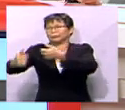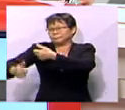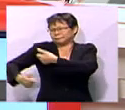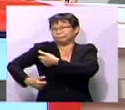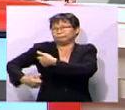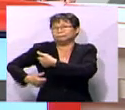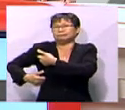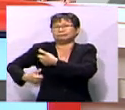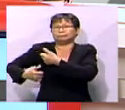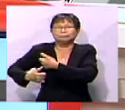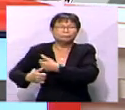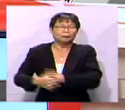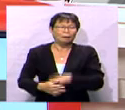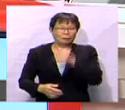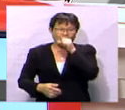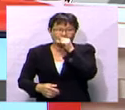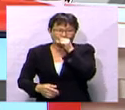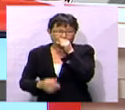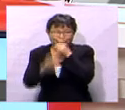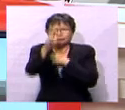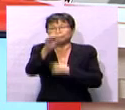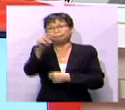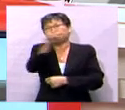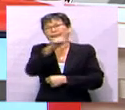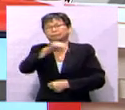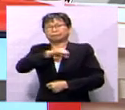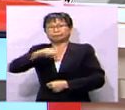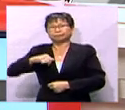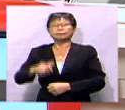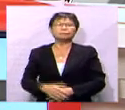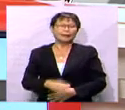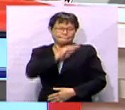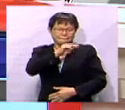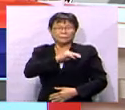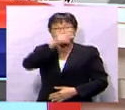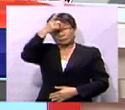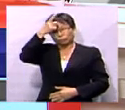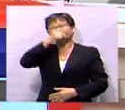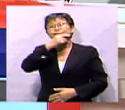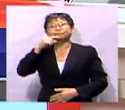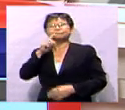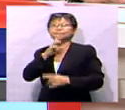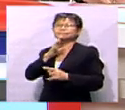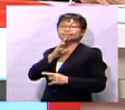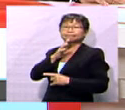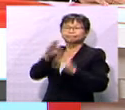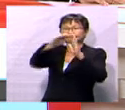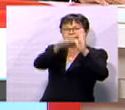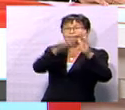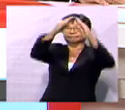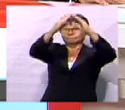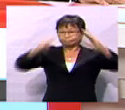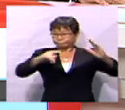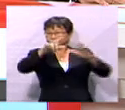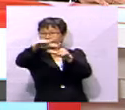Angkatan Tentera Malaysia ATM, veteran serta ahli keluarga mereka. Menurut menterinya Datuk Seri Syamuddin Tun Hussein, agenda perumahan